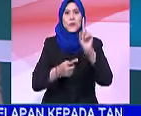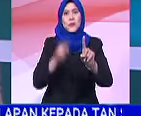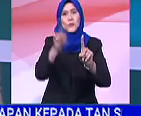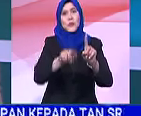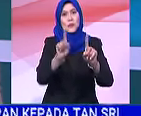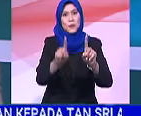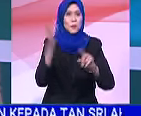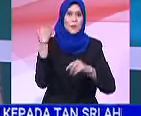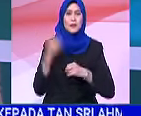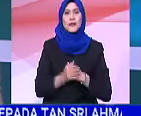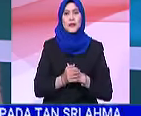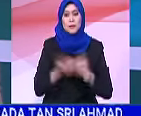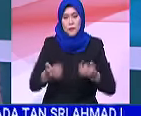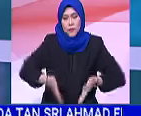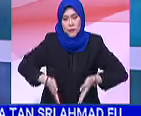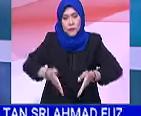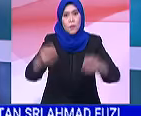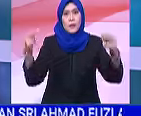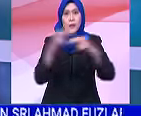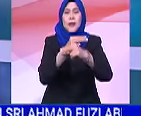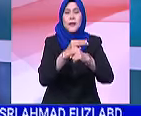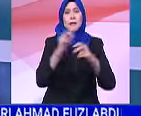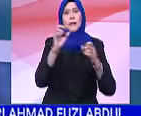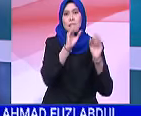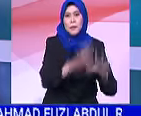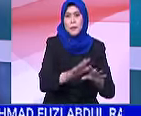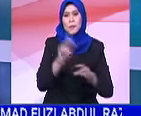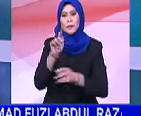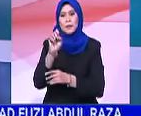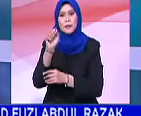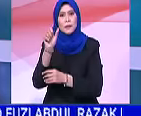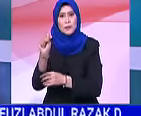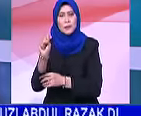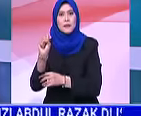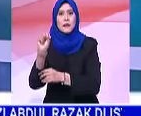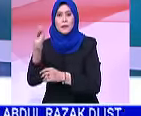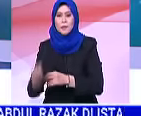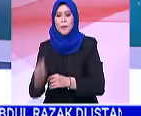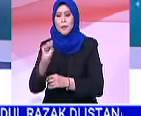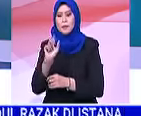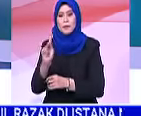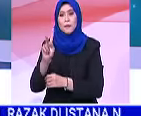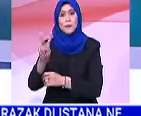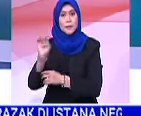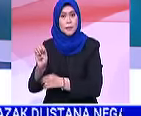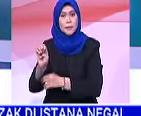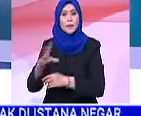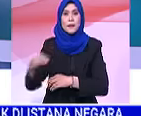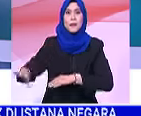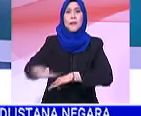lepas. Lebuh raya berkenaan masing-masing lebuh raya Shah Alam, Kesas, lebuh raya Lembah Kelang Selatan, SKV dan lebuh raya